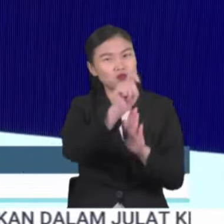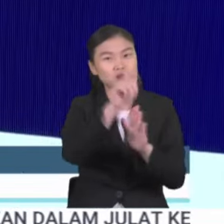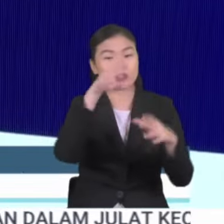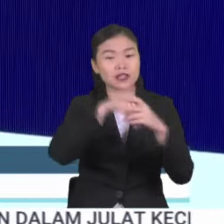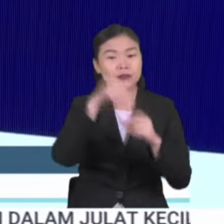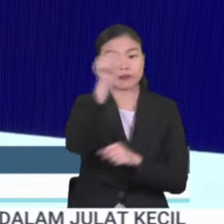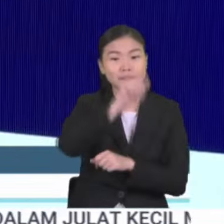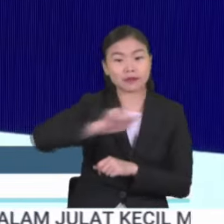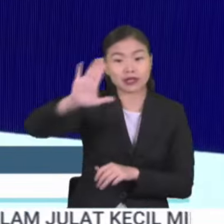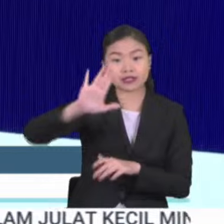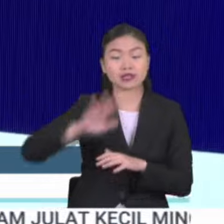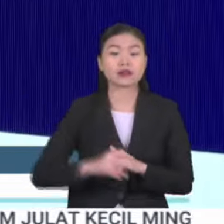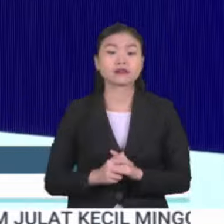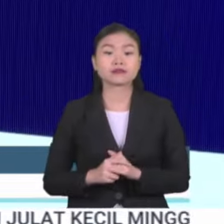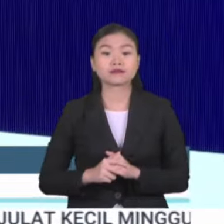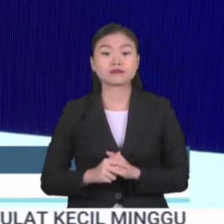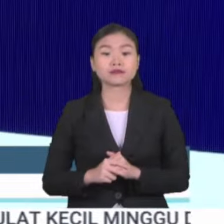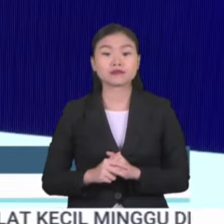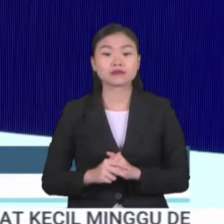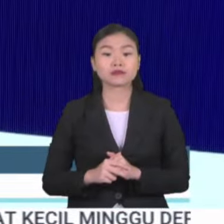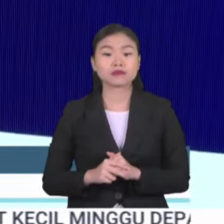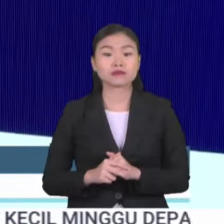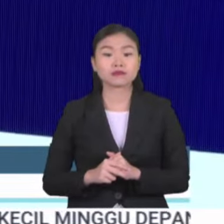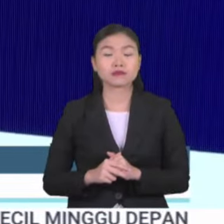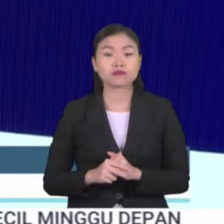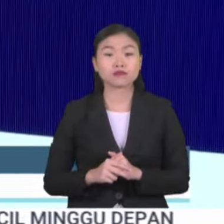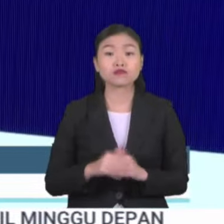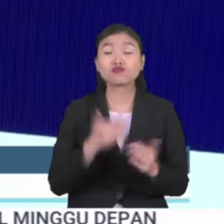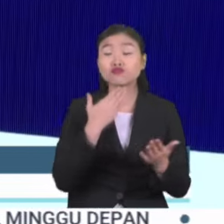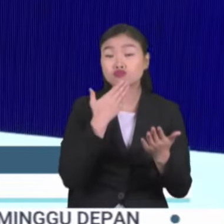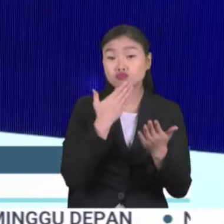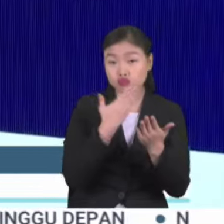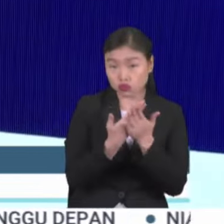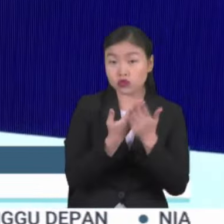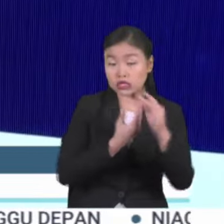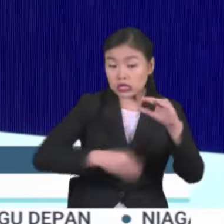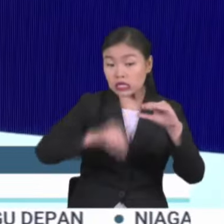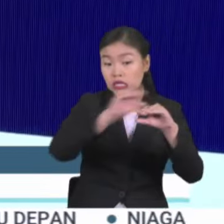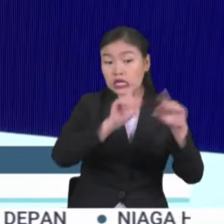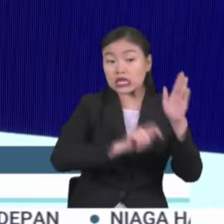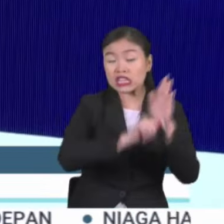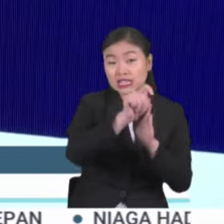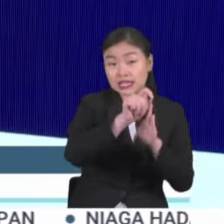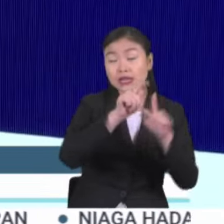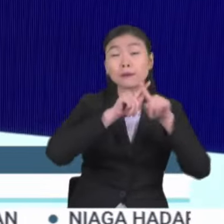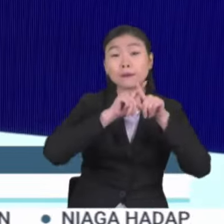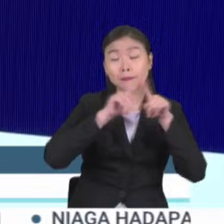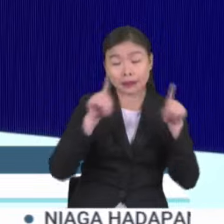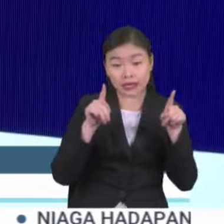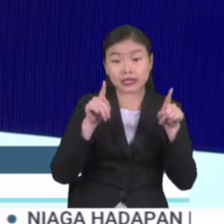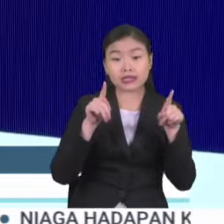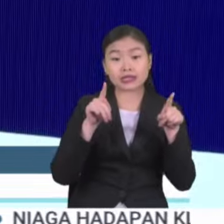Asia. Ya, betul baik beritanya, subsidi tertinggi. Tetapi tanpa